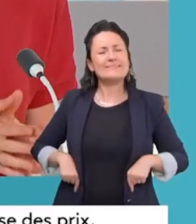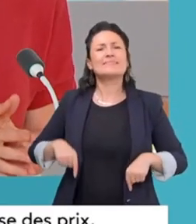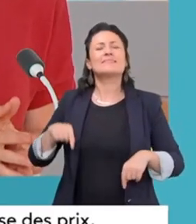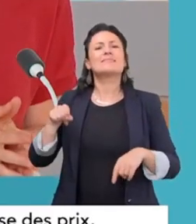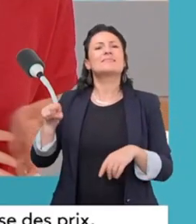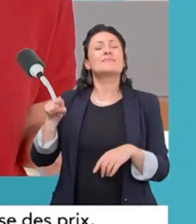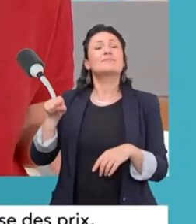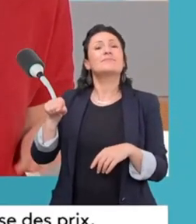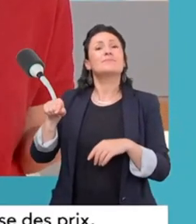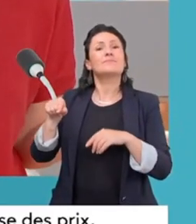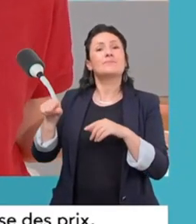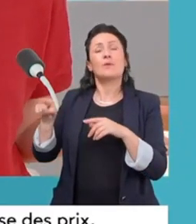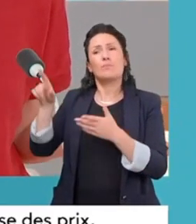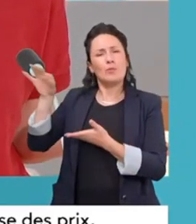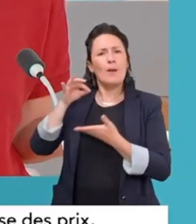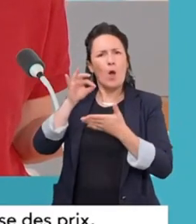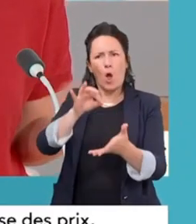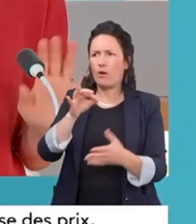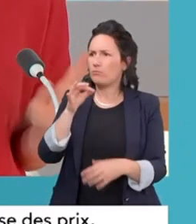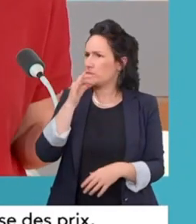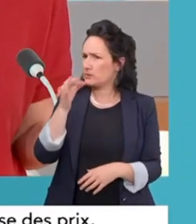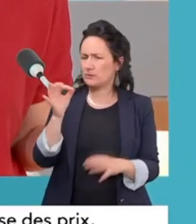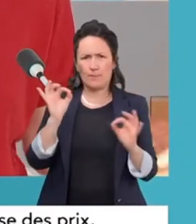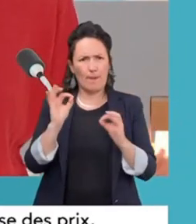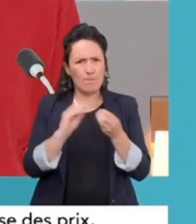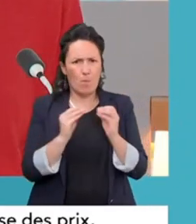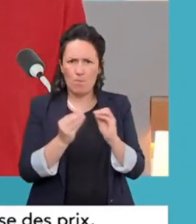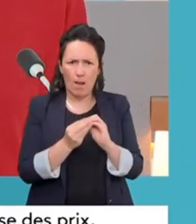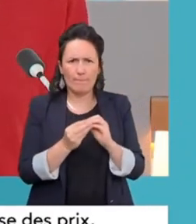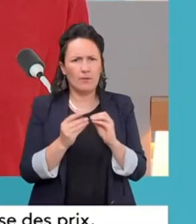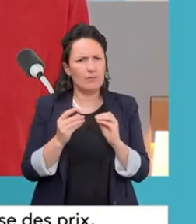derrière le volet social. Vous êtes rassuré ?